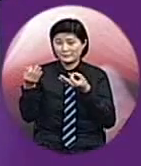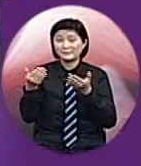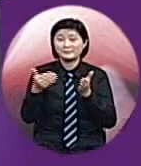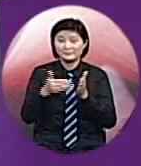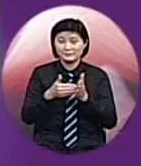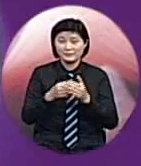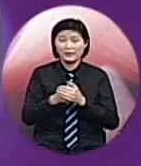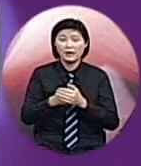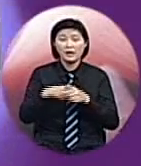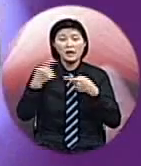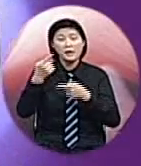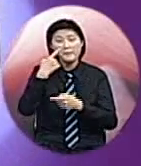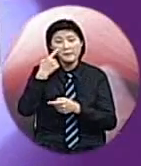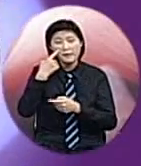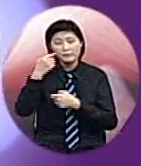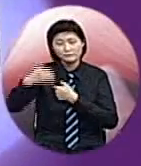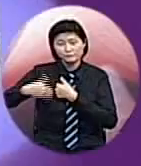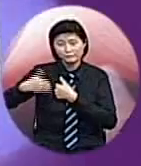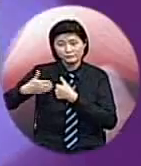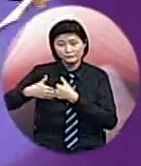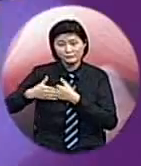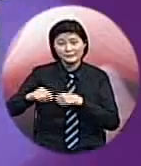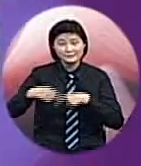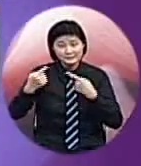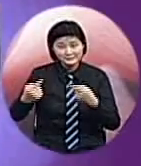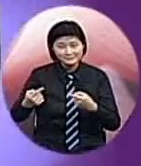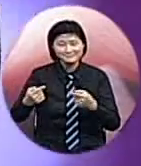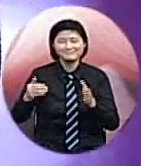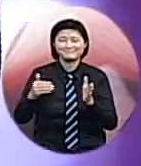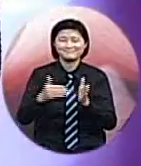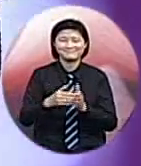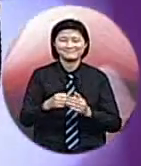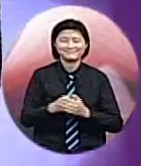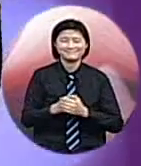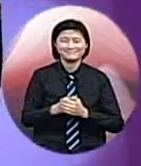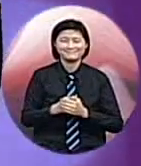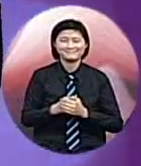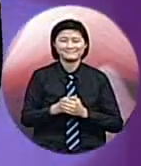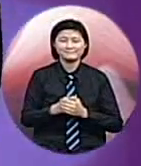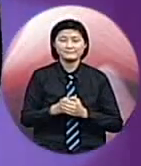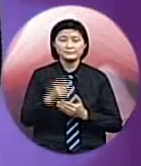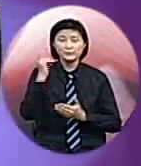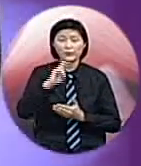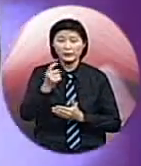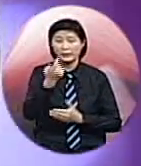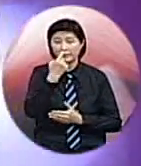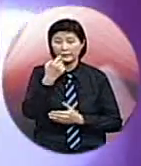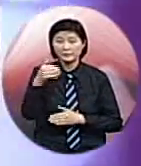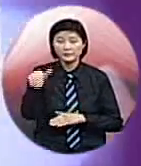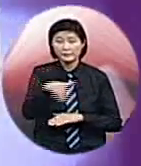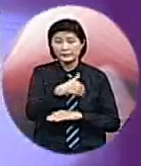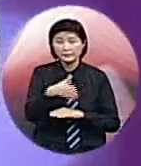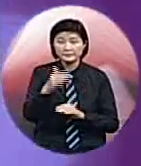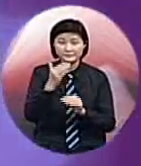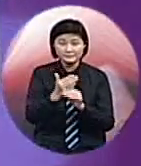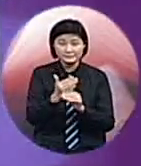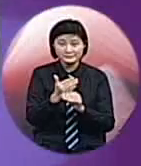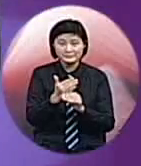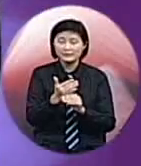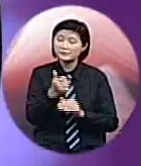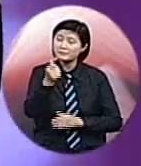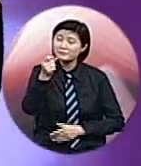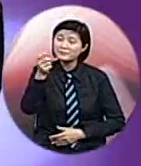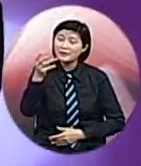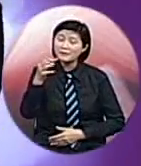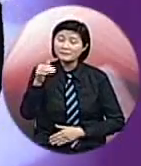그래갖고 나가보라고 친구들이 권해서 나갔었어요. 그러시구나. 네. 네. 그러면 노래교실 지금 다니신가요? 네, 조금만 몇